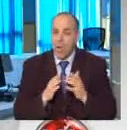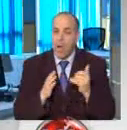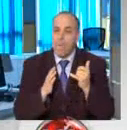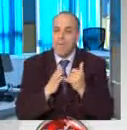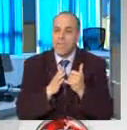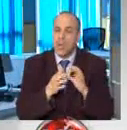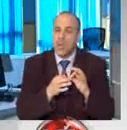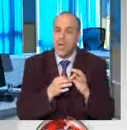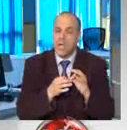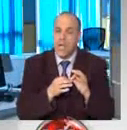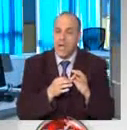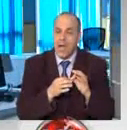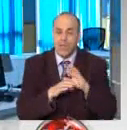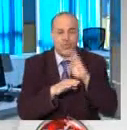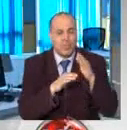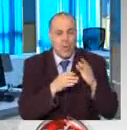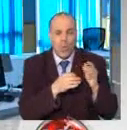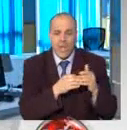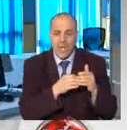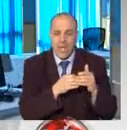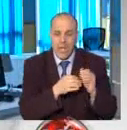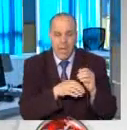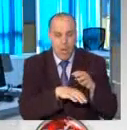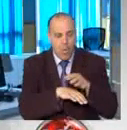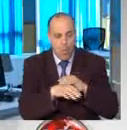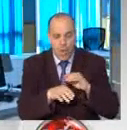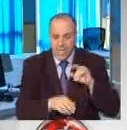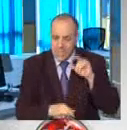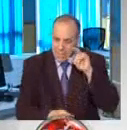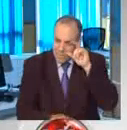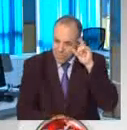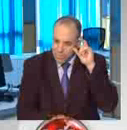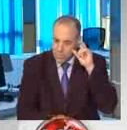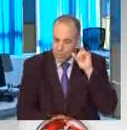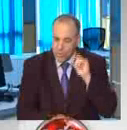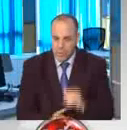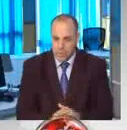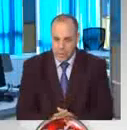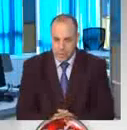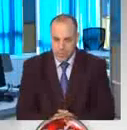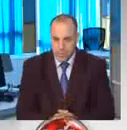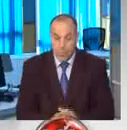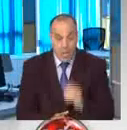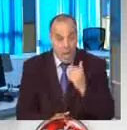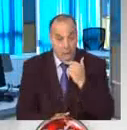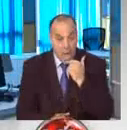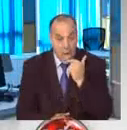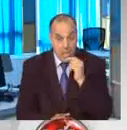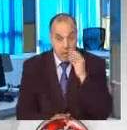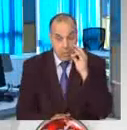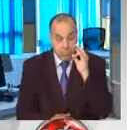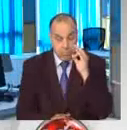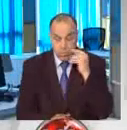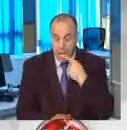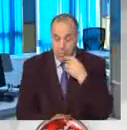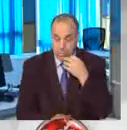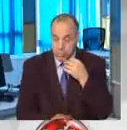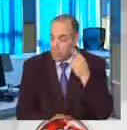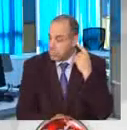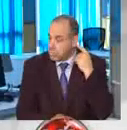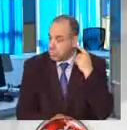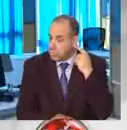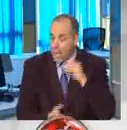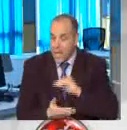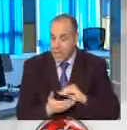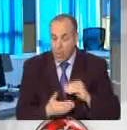أرحامنية المتاخم لجبل مغيلة التابع لمعتمدية جلمة من ولاية سيدي بوزيد، وذلك وفق ما ذكرته مصادر